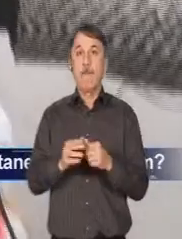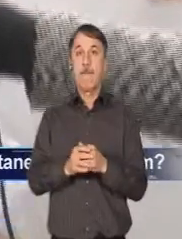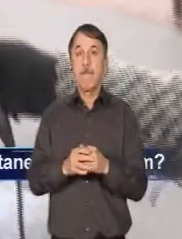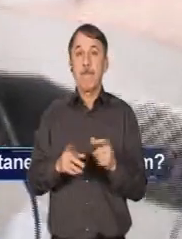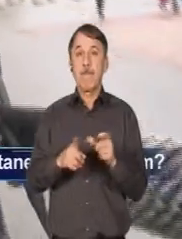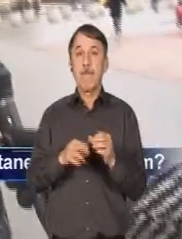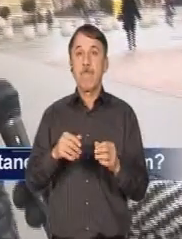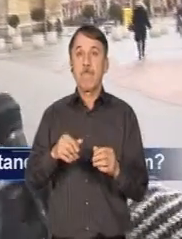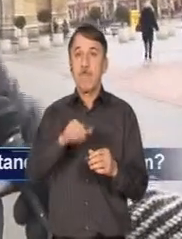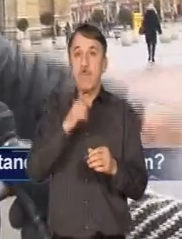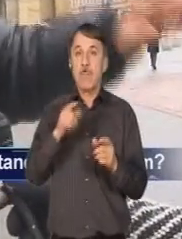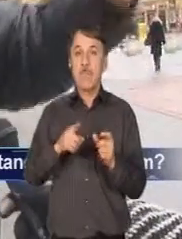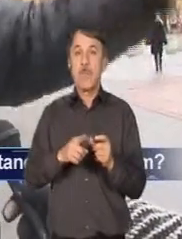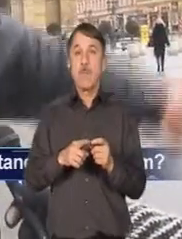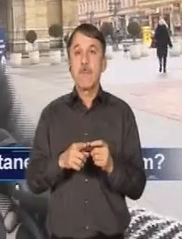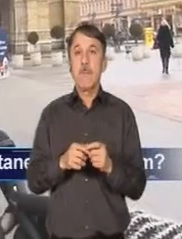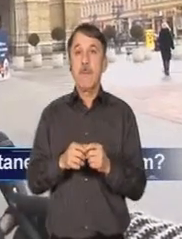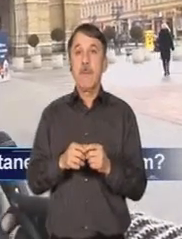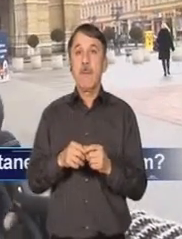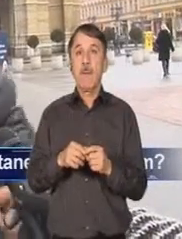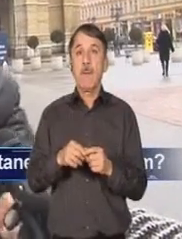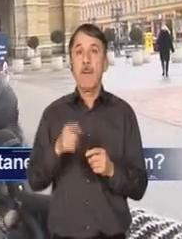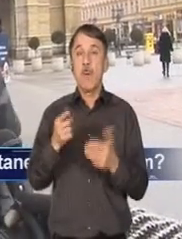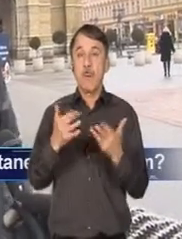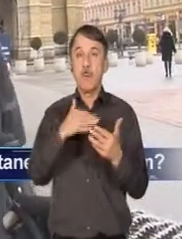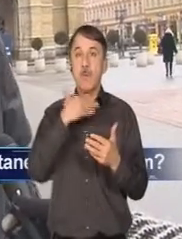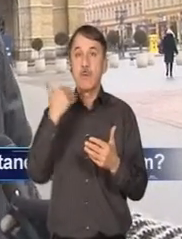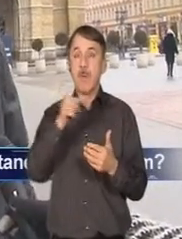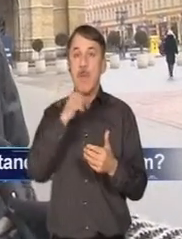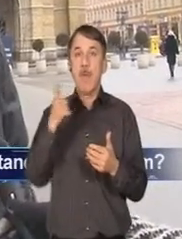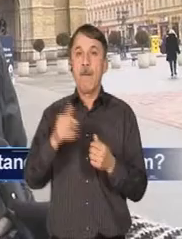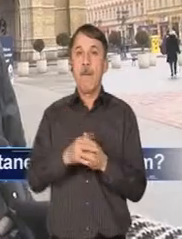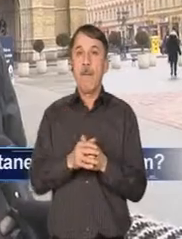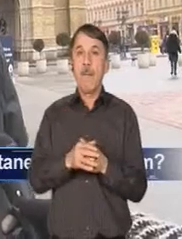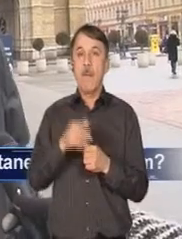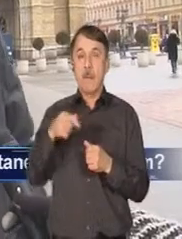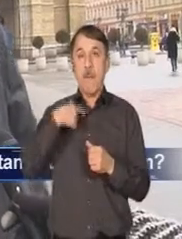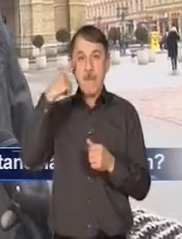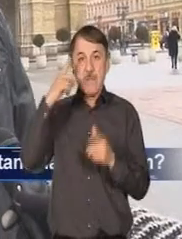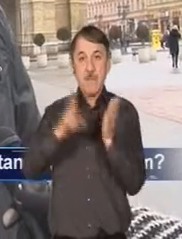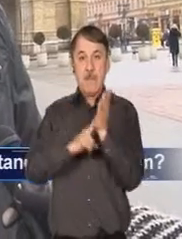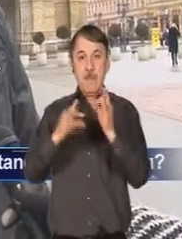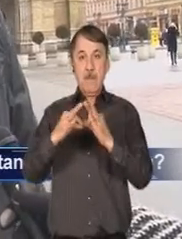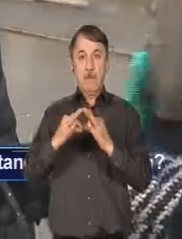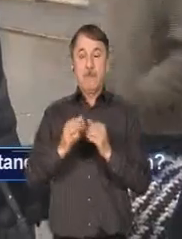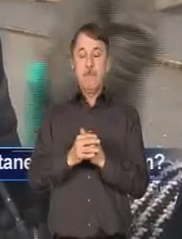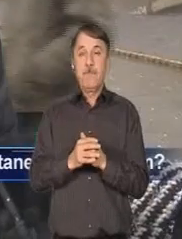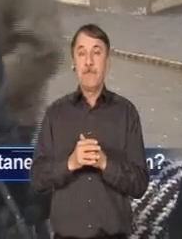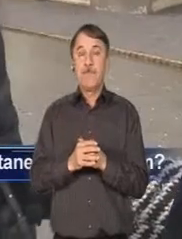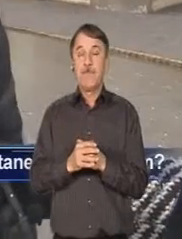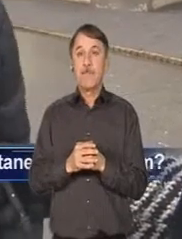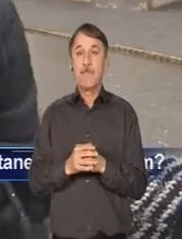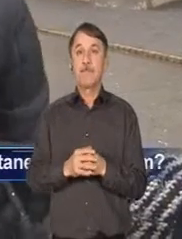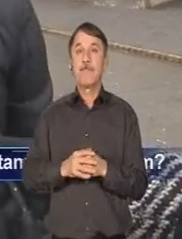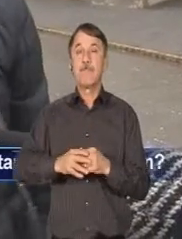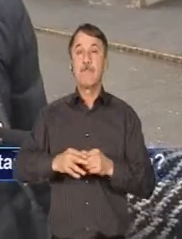idemo tamo ko Štrande, ima ona igrališta i lepa su i dobra su, i a mislim da ima malo u gradu. Pa